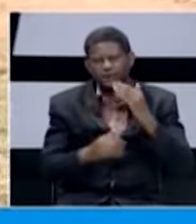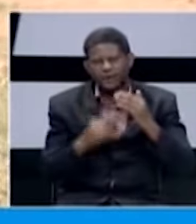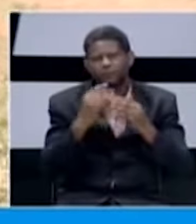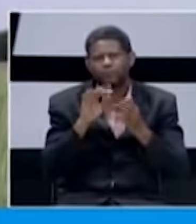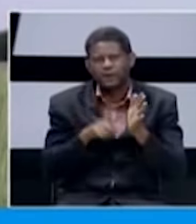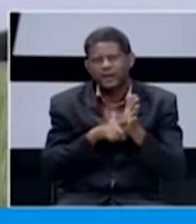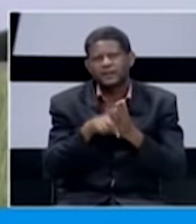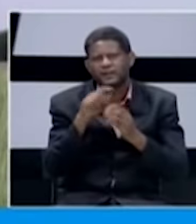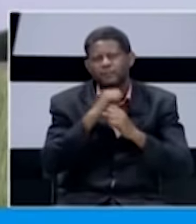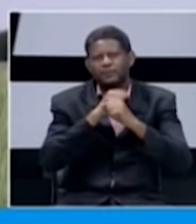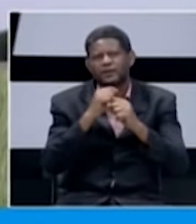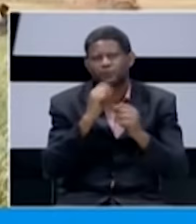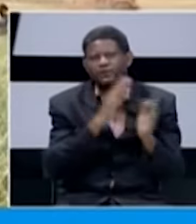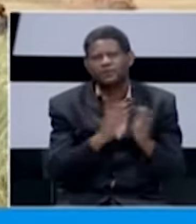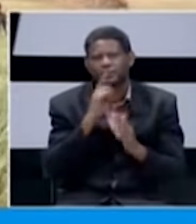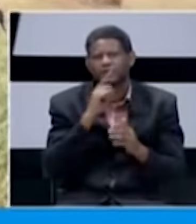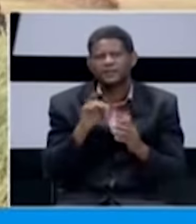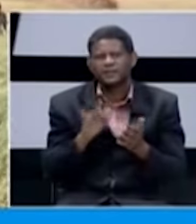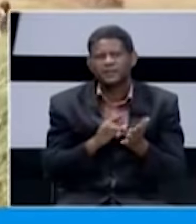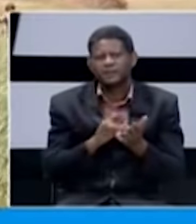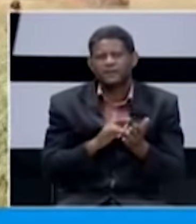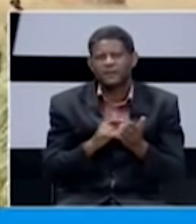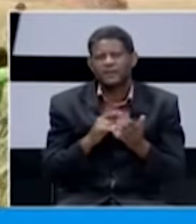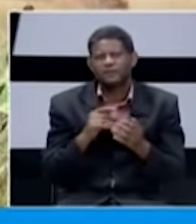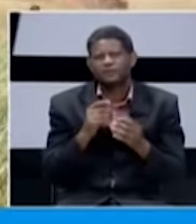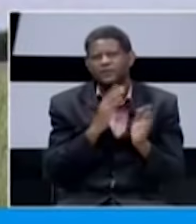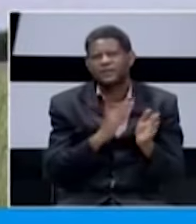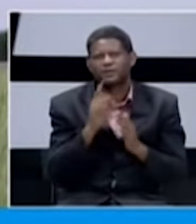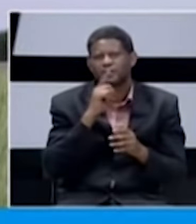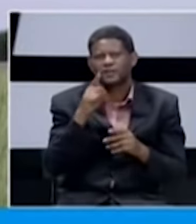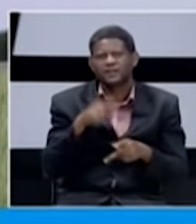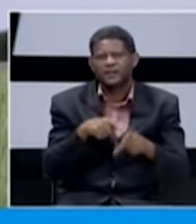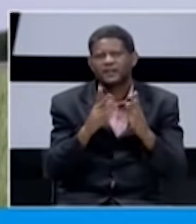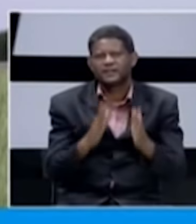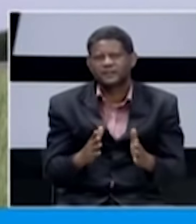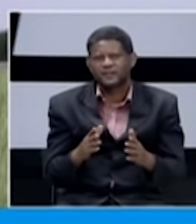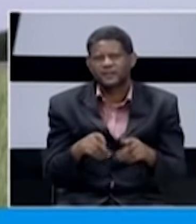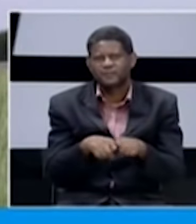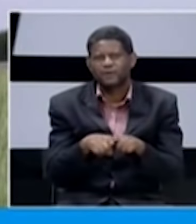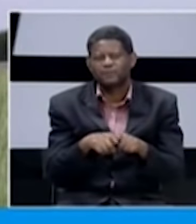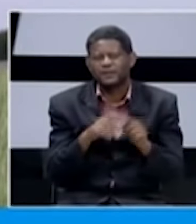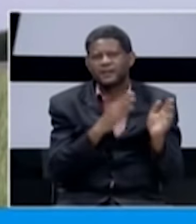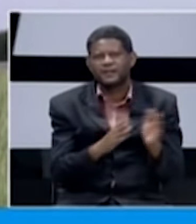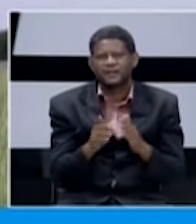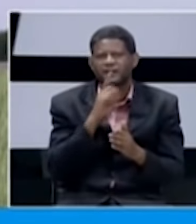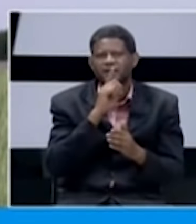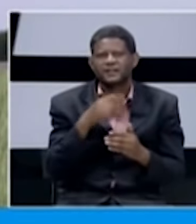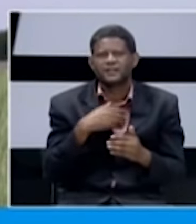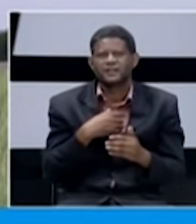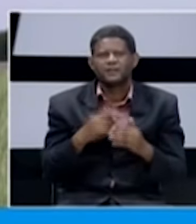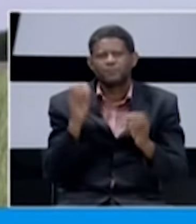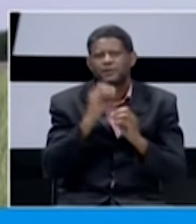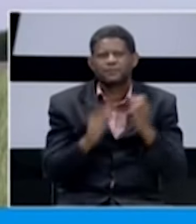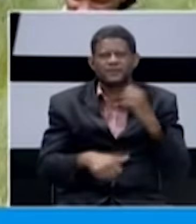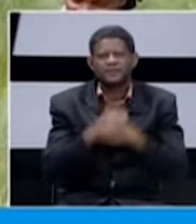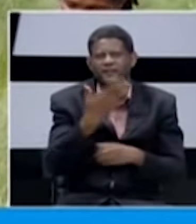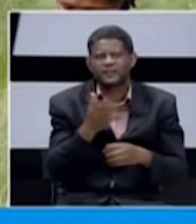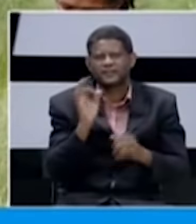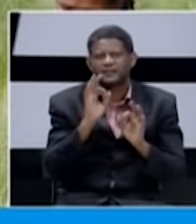ون تزغاجيو نابساكو ون تزغاجيو سلازي تحرستاي نالا اواريدنا زغاجينا انا لنا منم لا عنقفنا نغير يلي مالتي